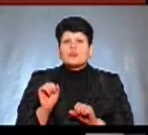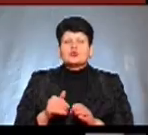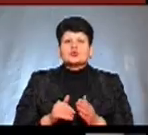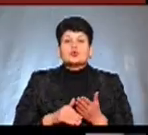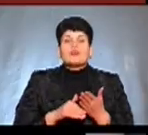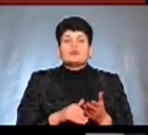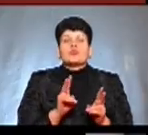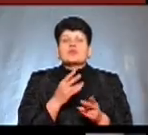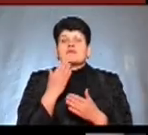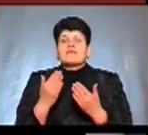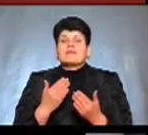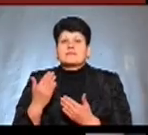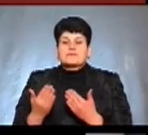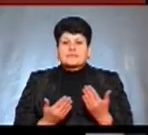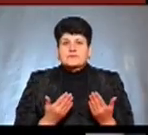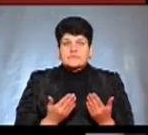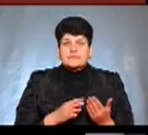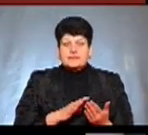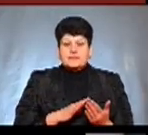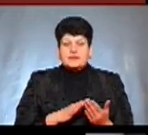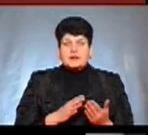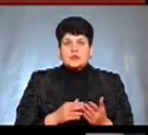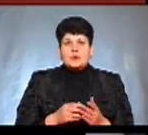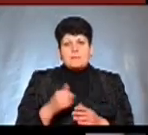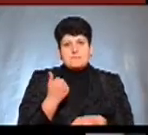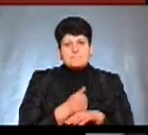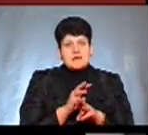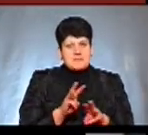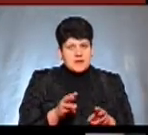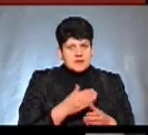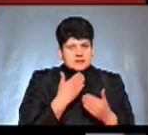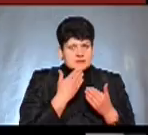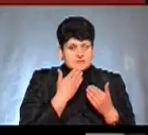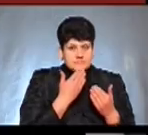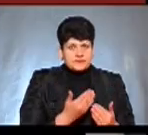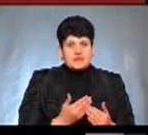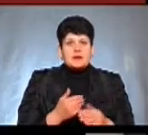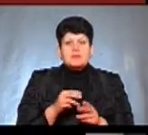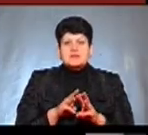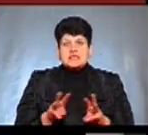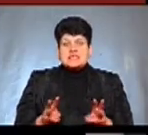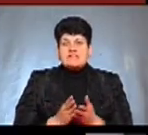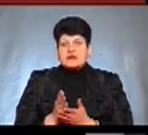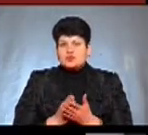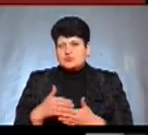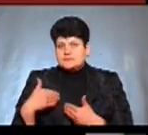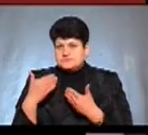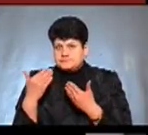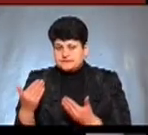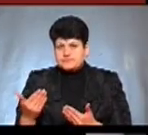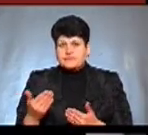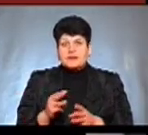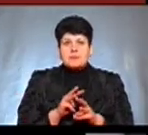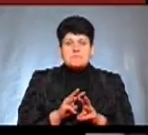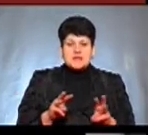кого зверталися? Тому що ми чули, що до прем'єра зверталися, пам'ятаю, до міністра інфраструктури також. Знаю, що і міністр